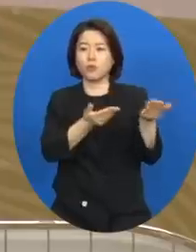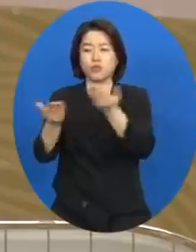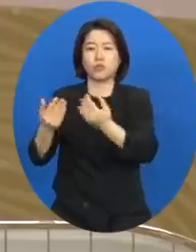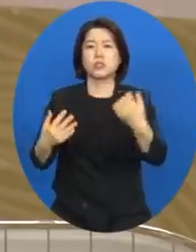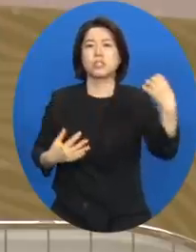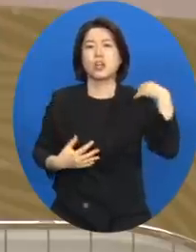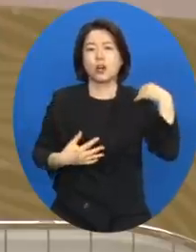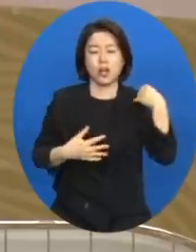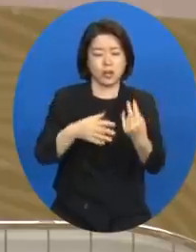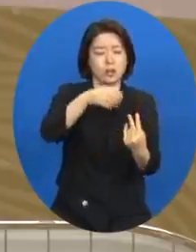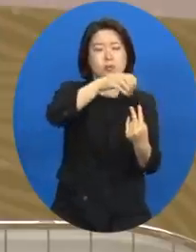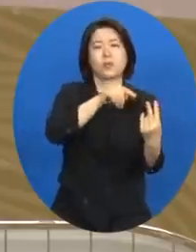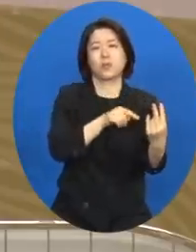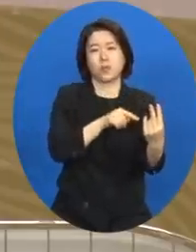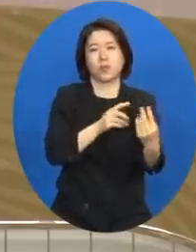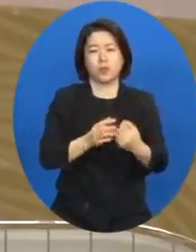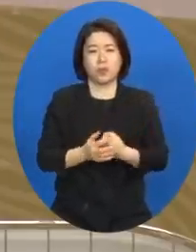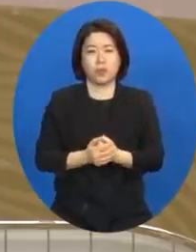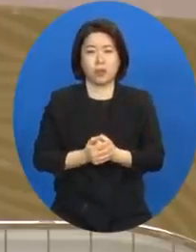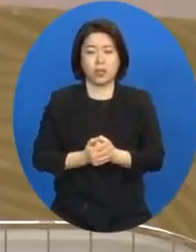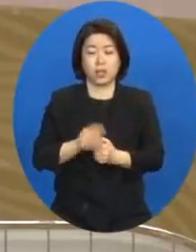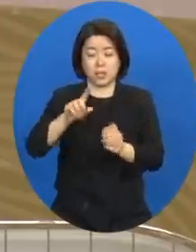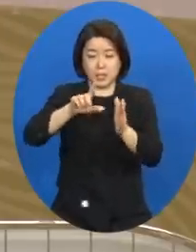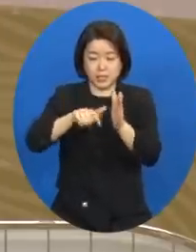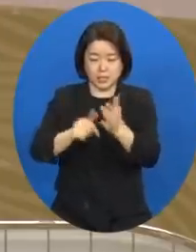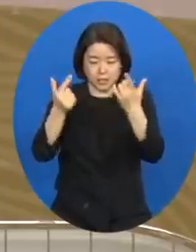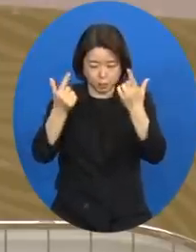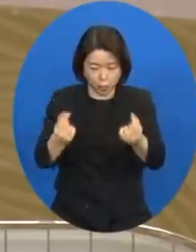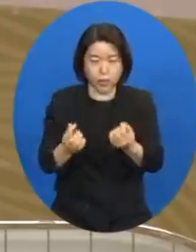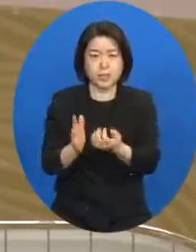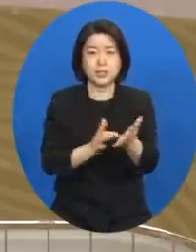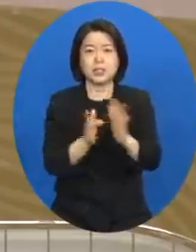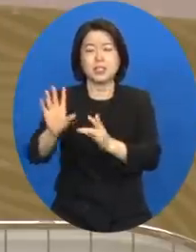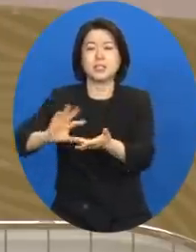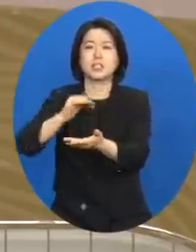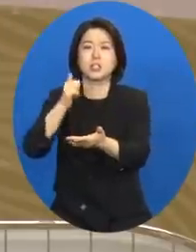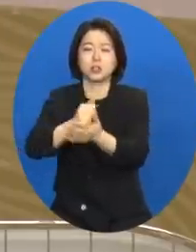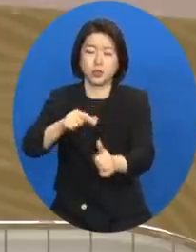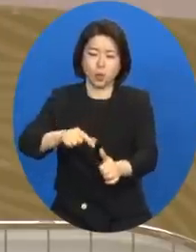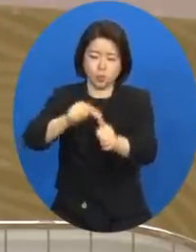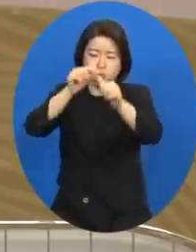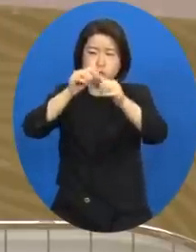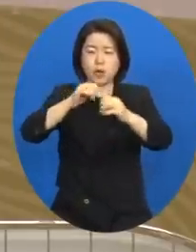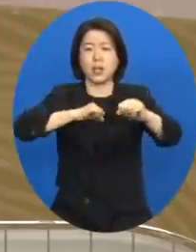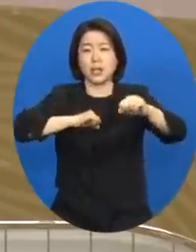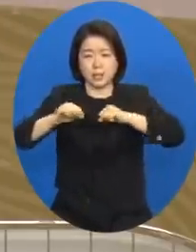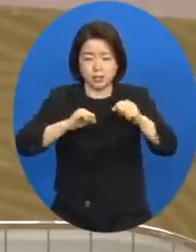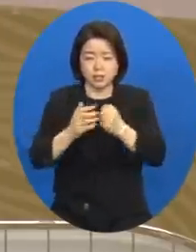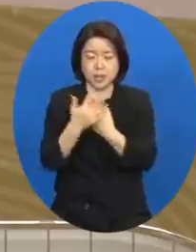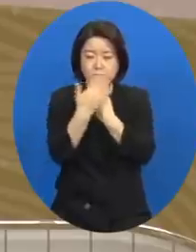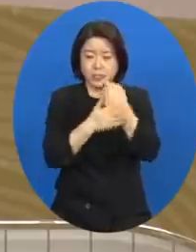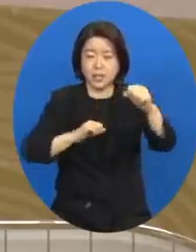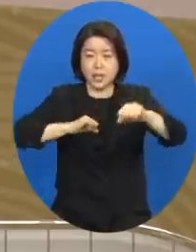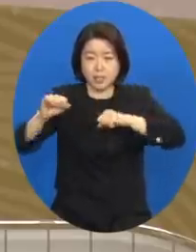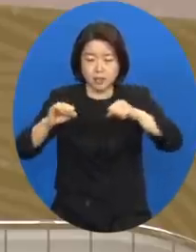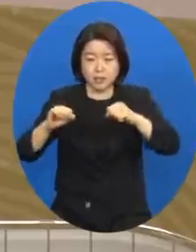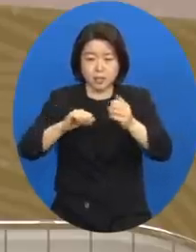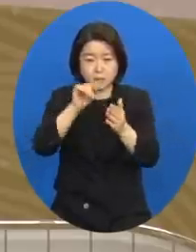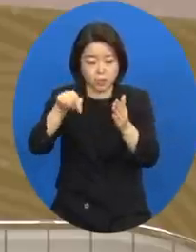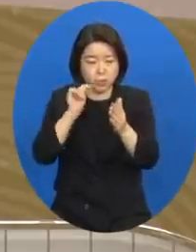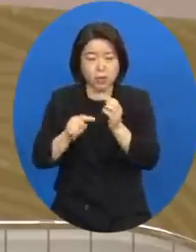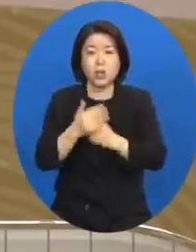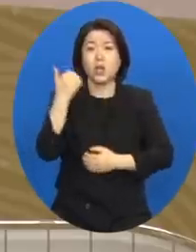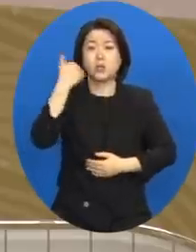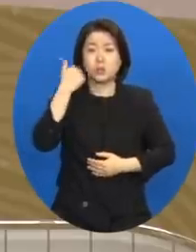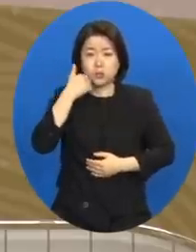그런데 지금 이 시간에도 똑같이 예수 그리스도의 구원의 역사, 주님의 은혜의 역사에는 누군가가